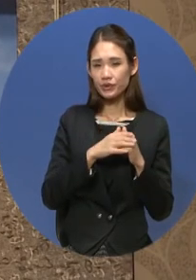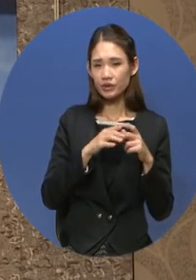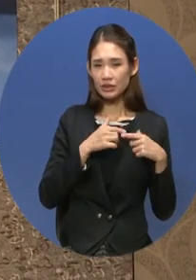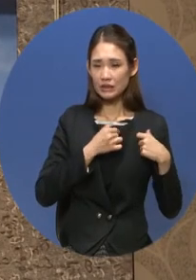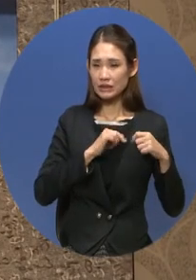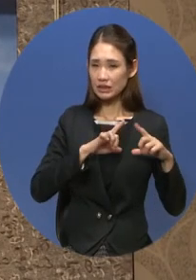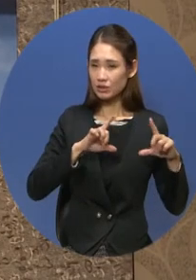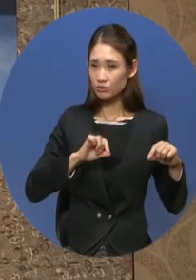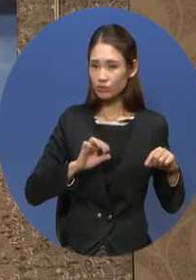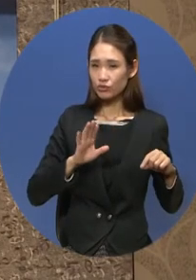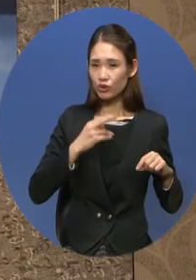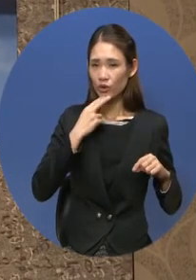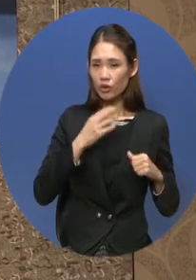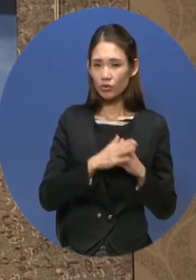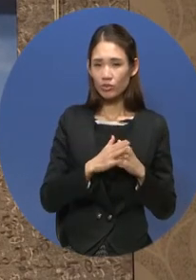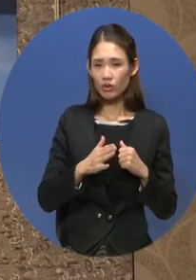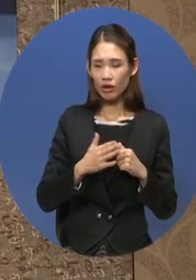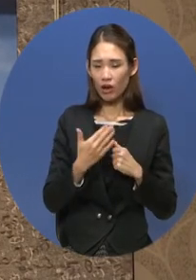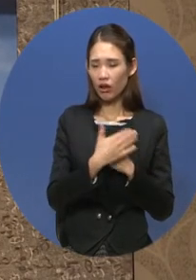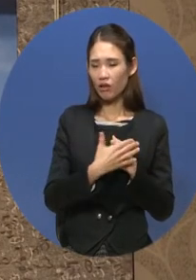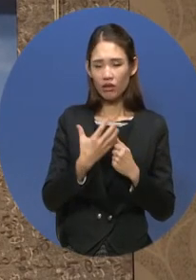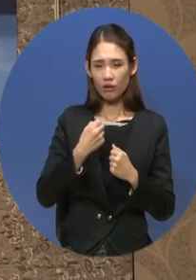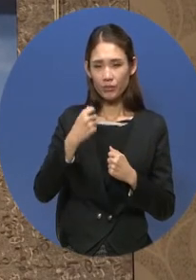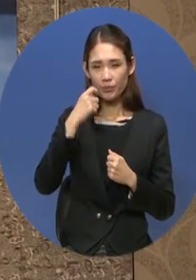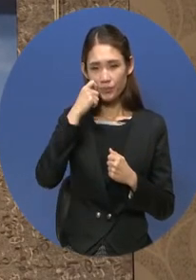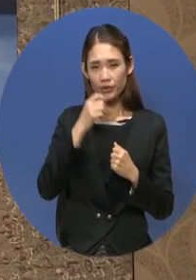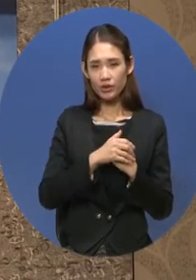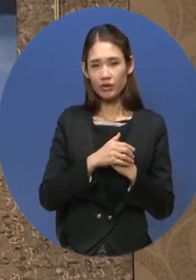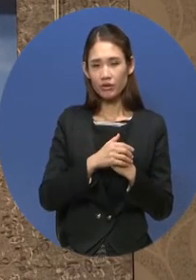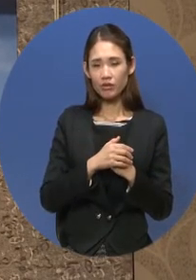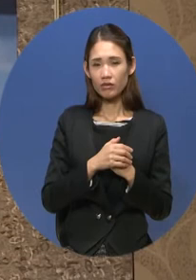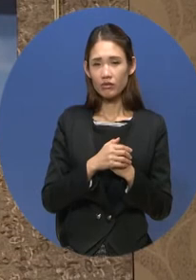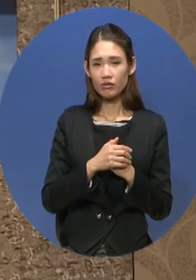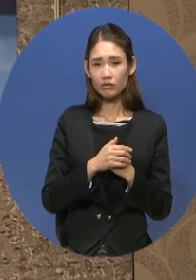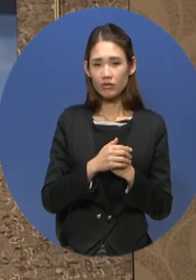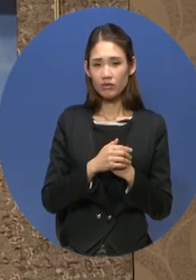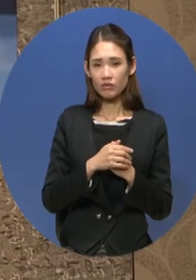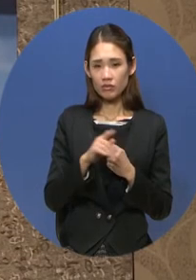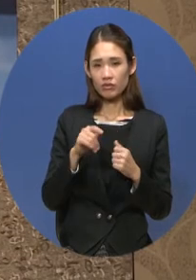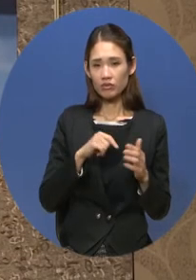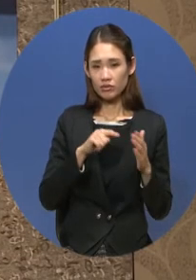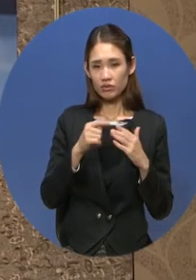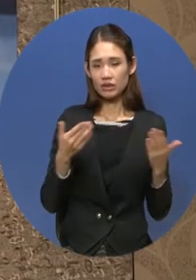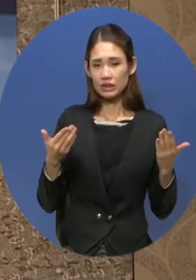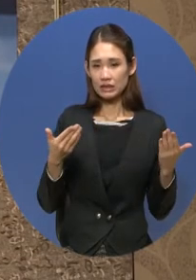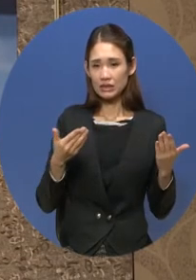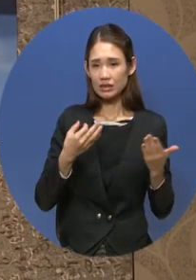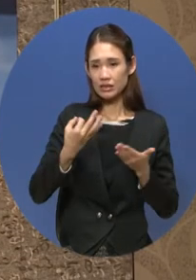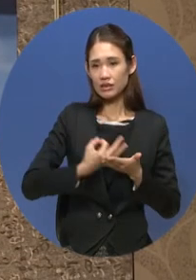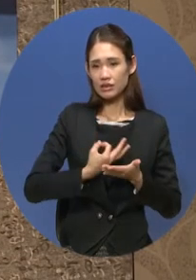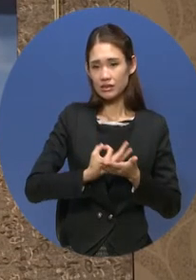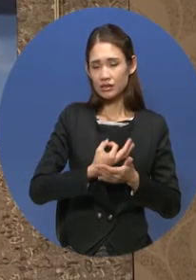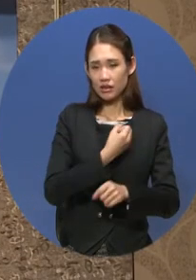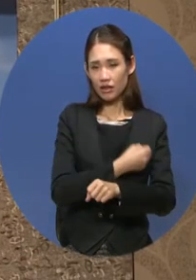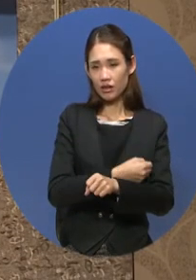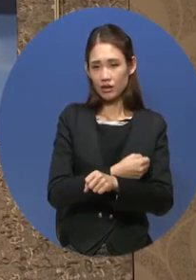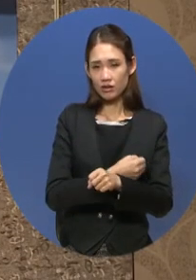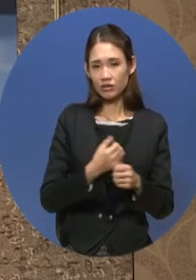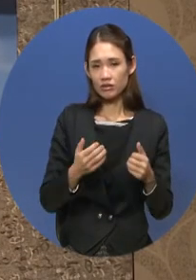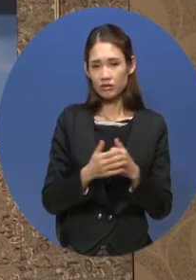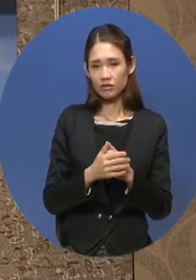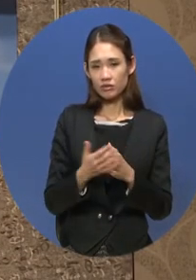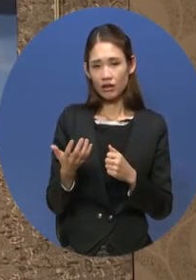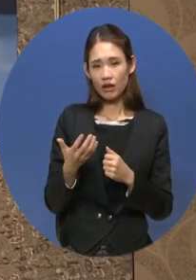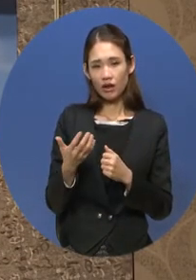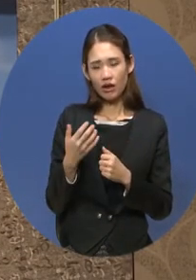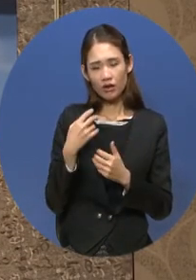없으니까 혜택을 못 받잖아요. 네. 그러니까 그런 것들을 볼 때 근데 그분들이 나가서 일용 근로를 하시더라고요. 그러니까 아파서